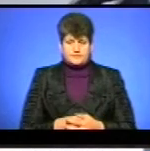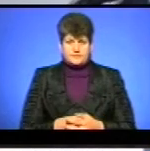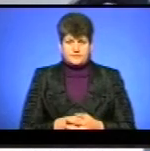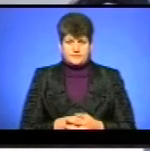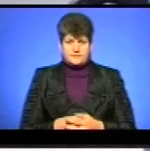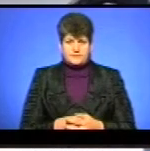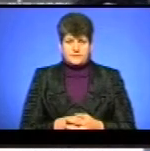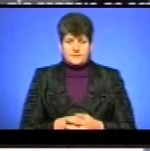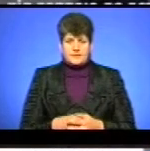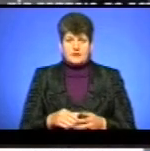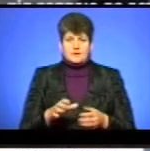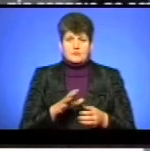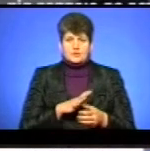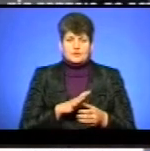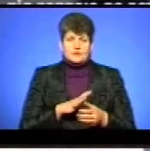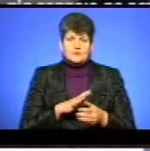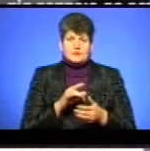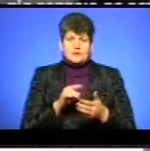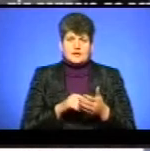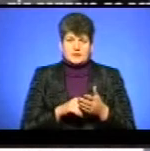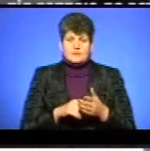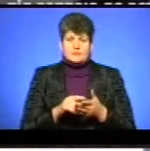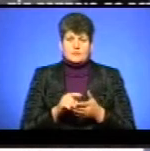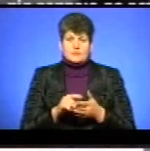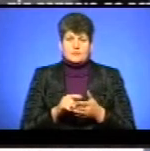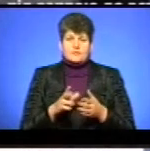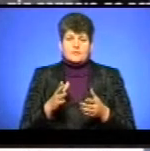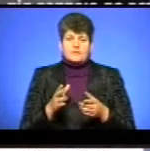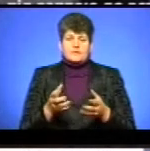Вироком визначено продовжити строк тримання під вартою до